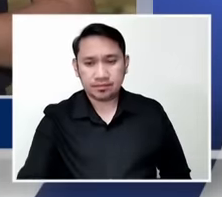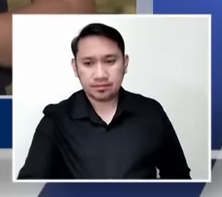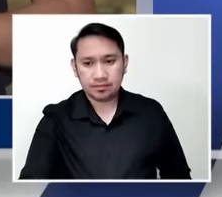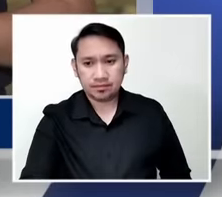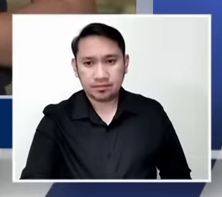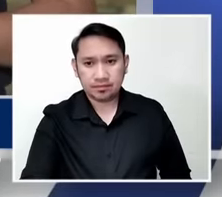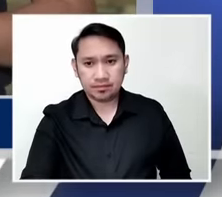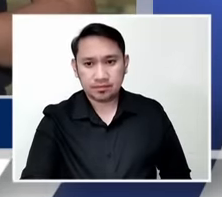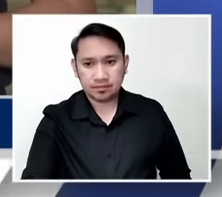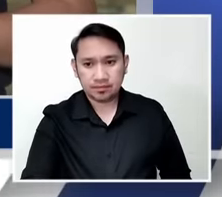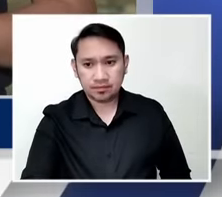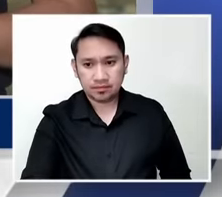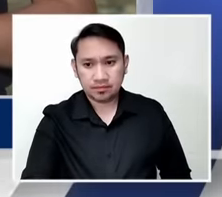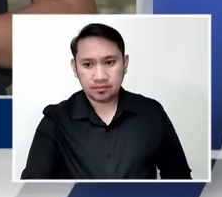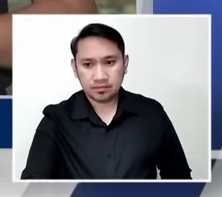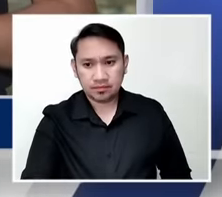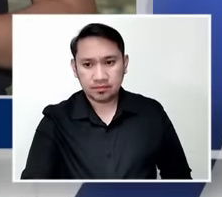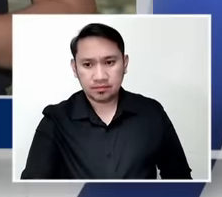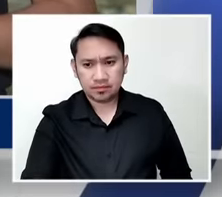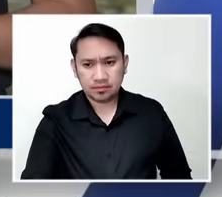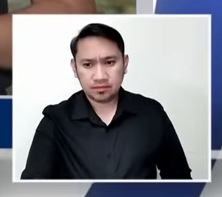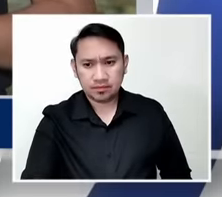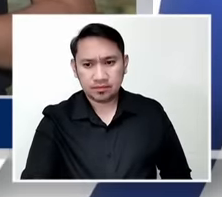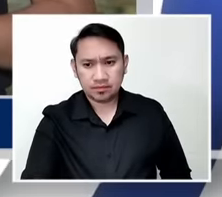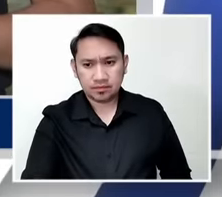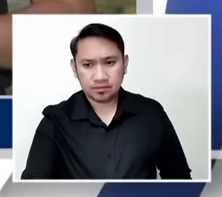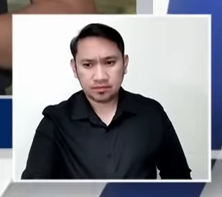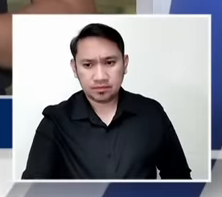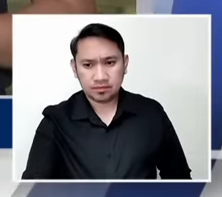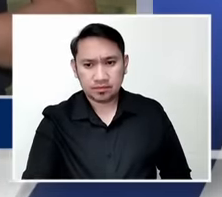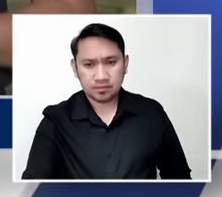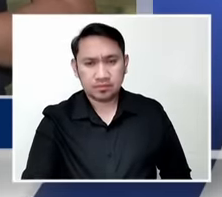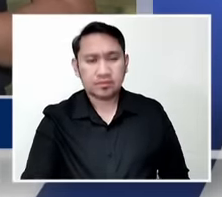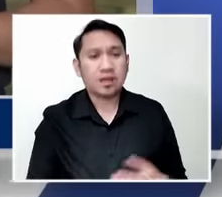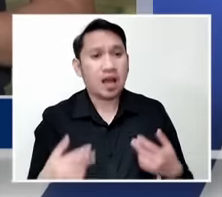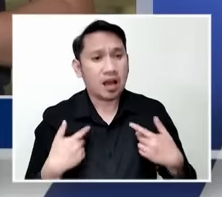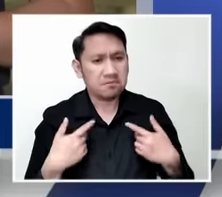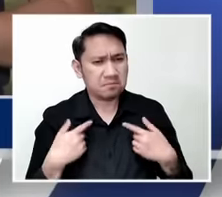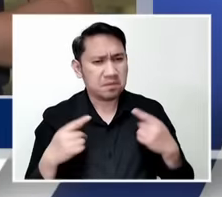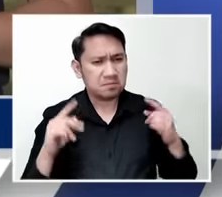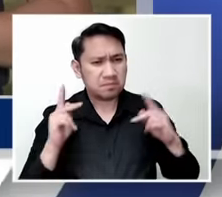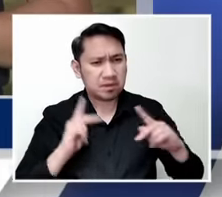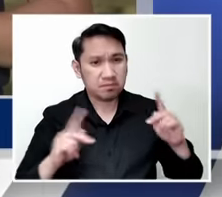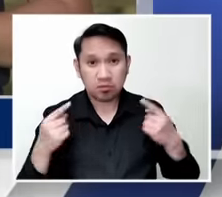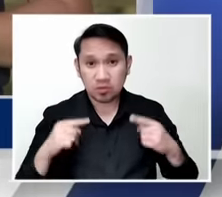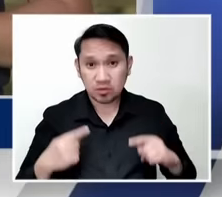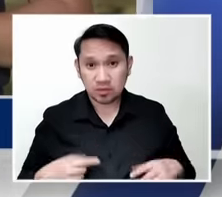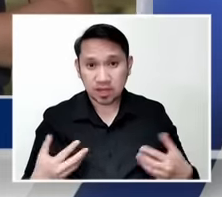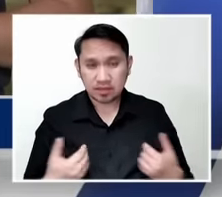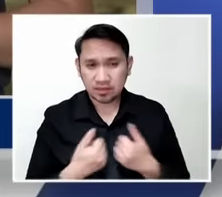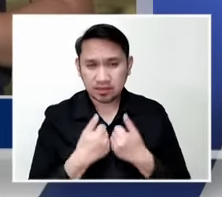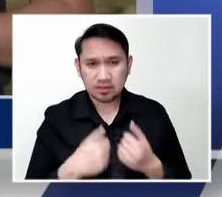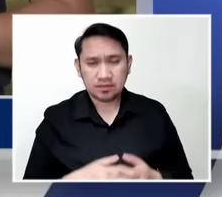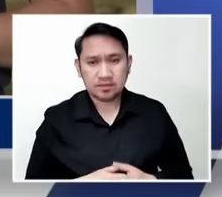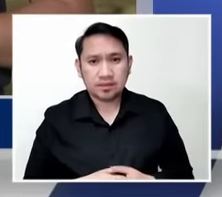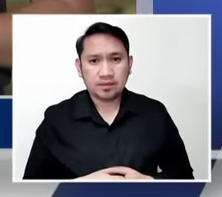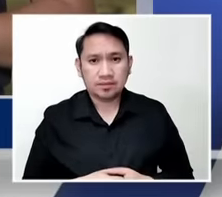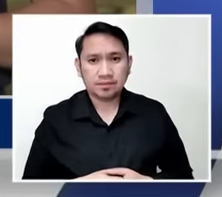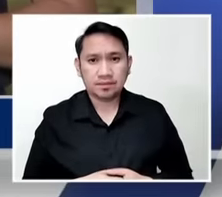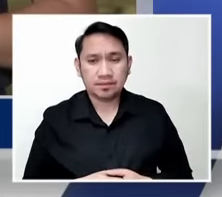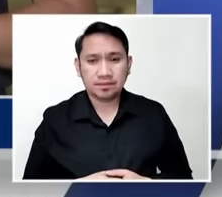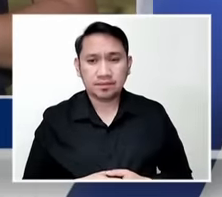Manabat. Johnson, may nasugatan ba doon sa aksidente at kamusta ang traffic ngayon?